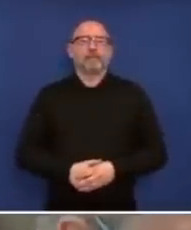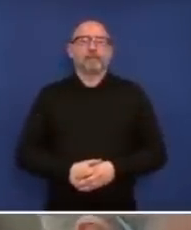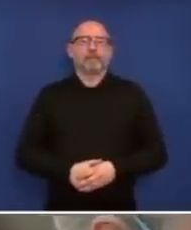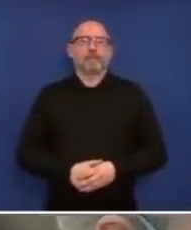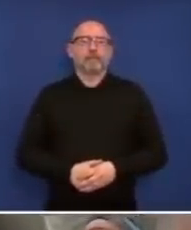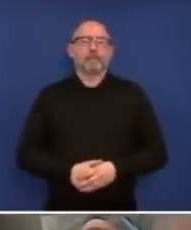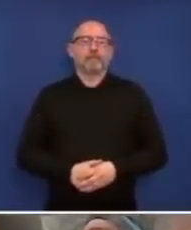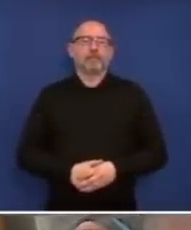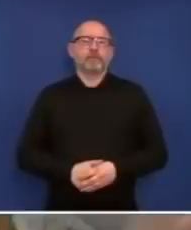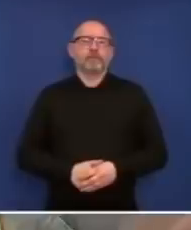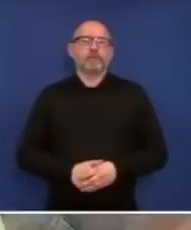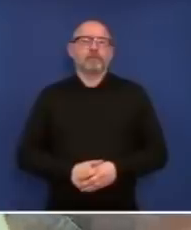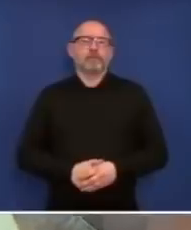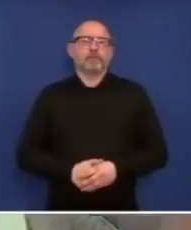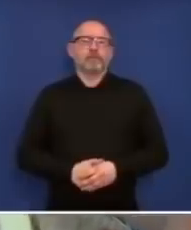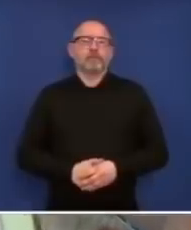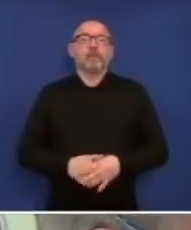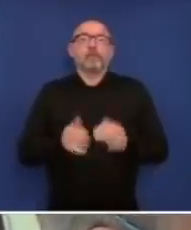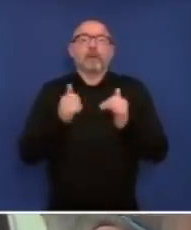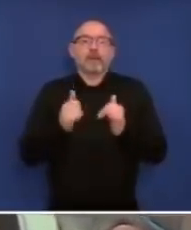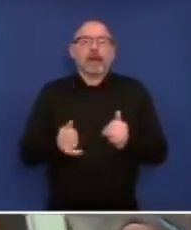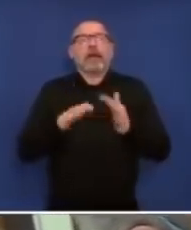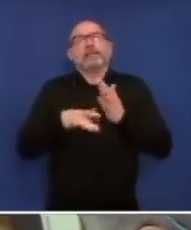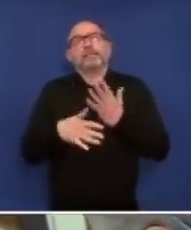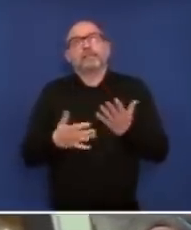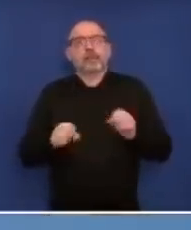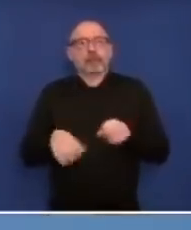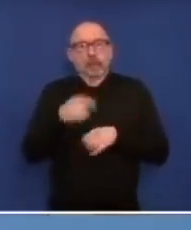Ja, ich kann es versuchen.